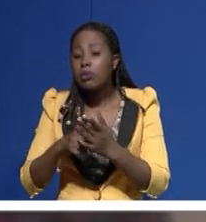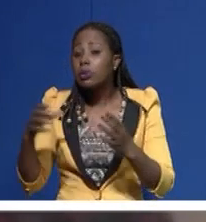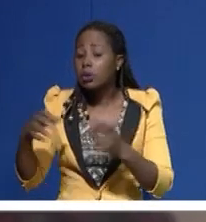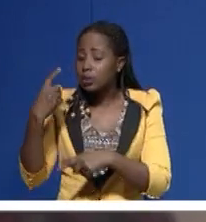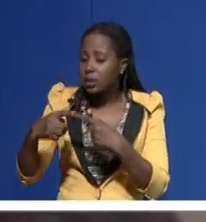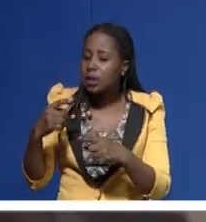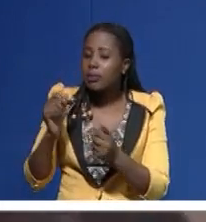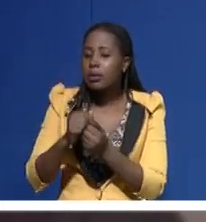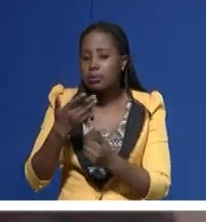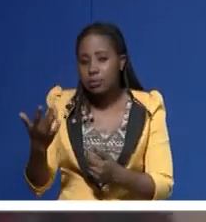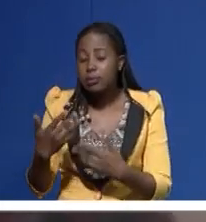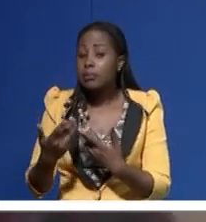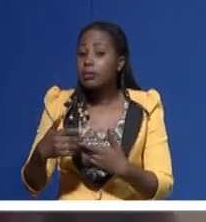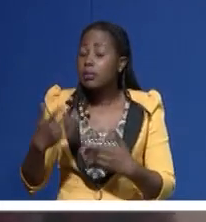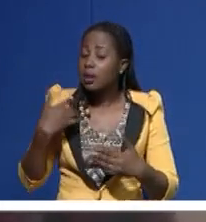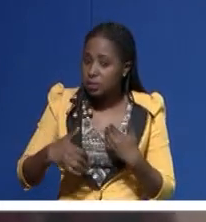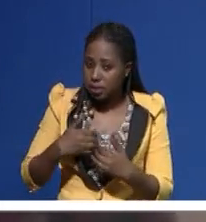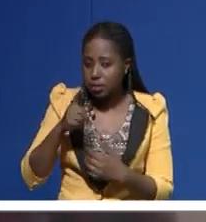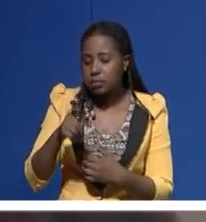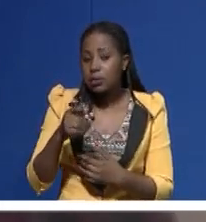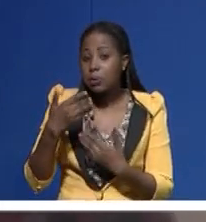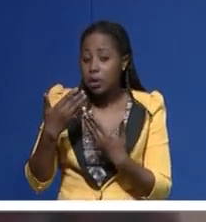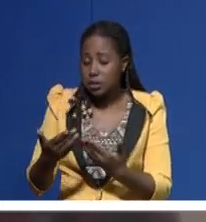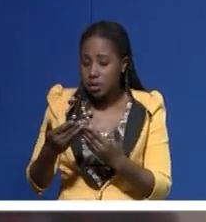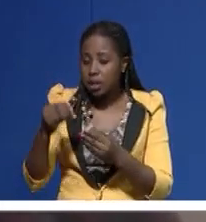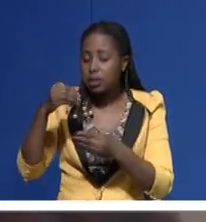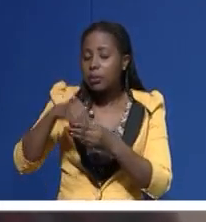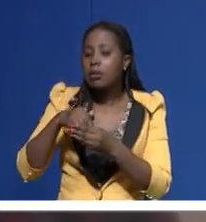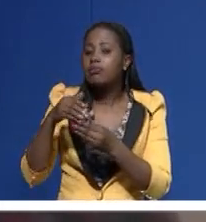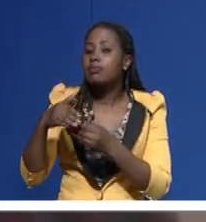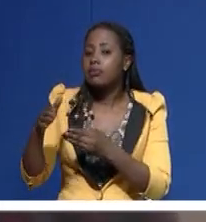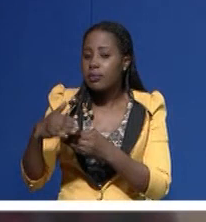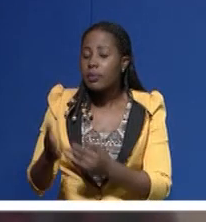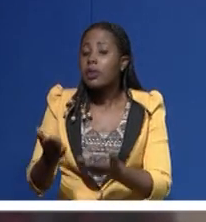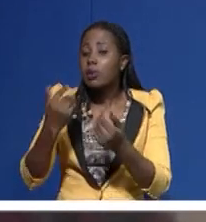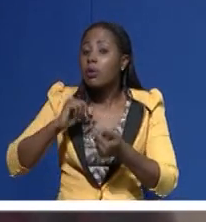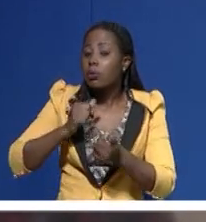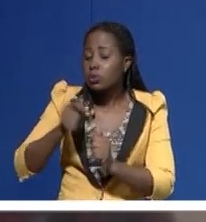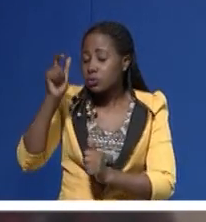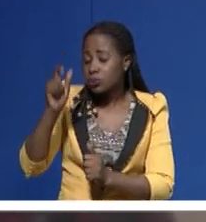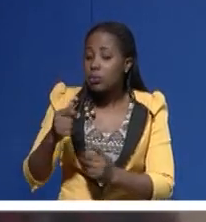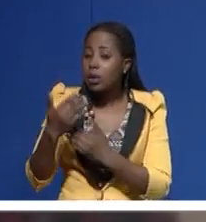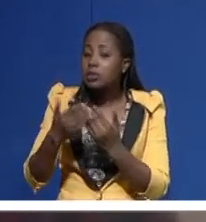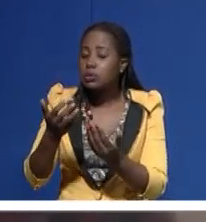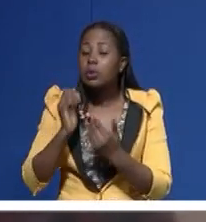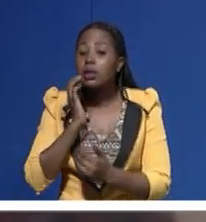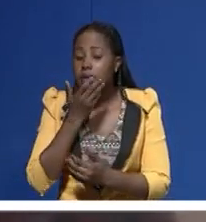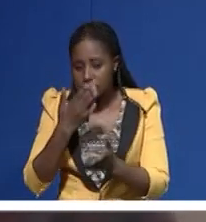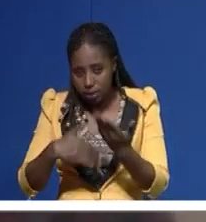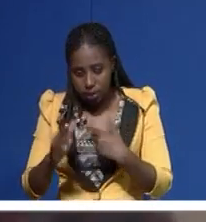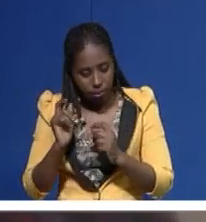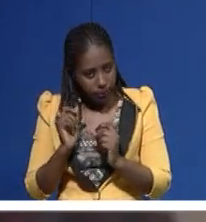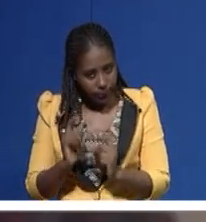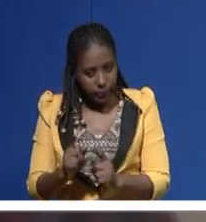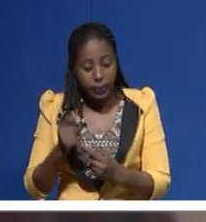kisiasa na kadhalika bila shaka itakuwa kwa sasa itawekwa kando ili kuruhusu wananchi kuchukua tahadhari zaidi. Lakini